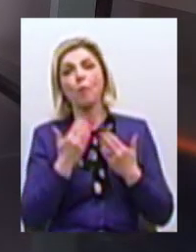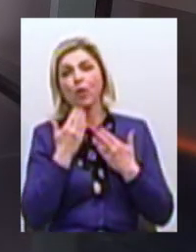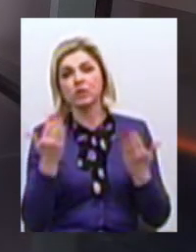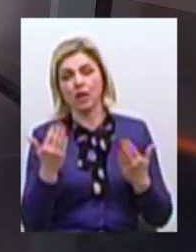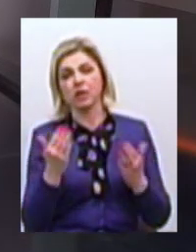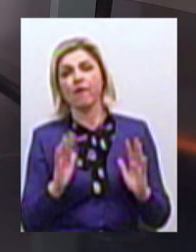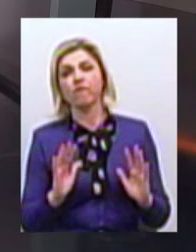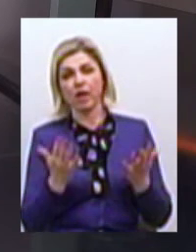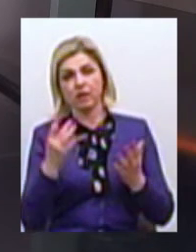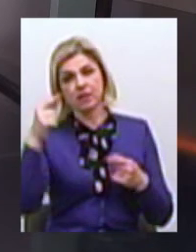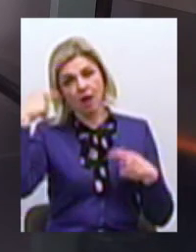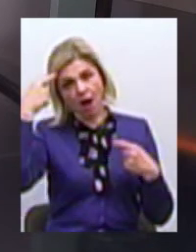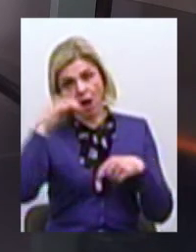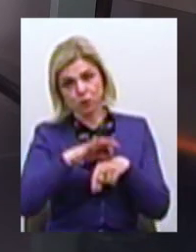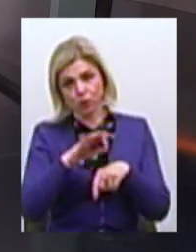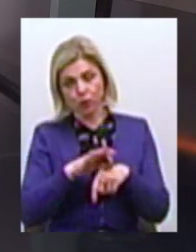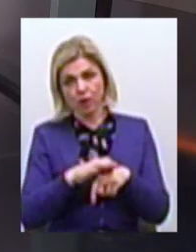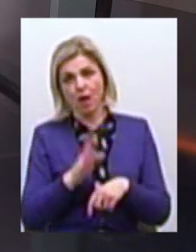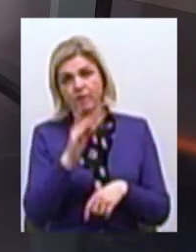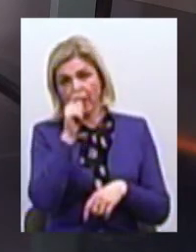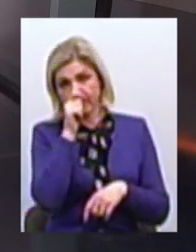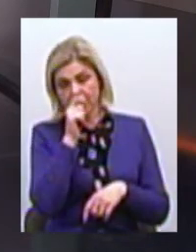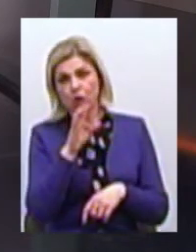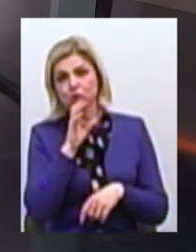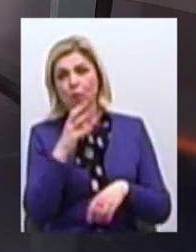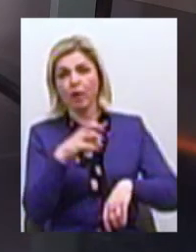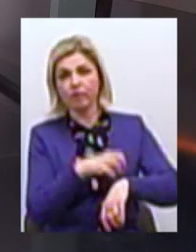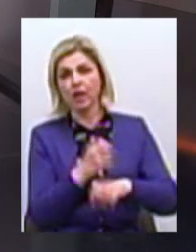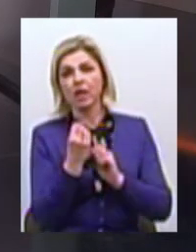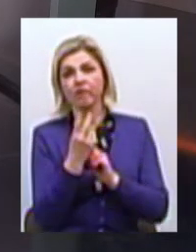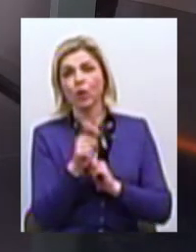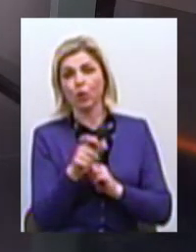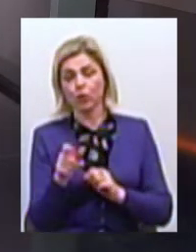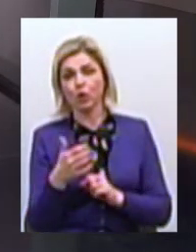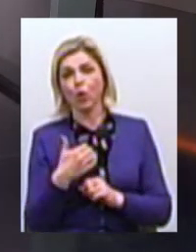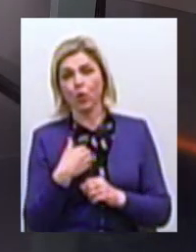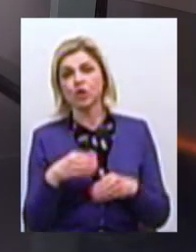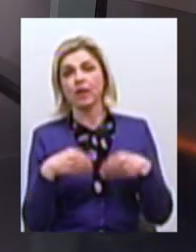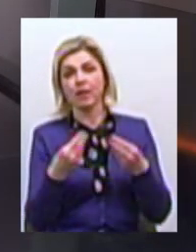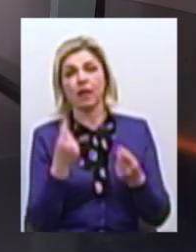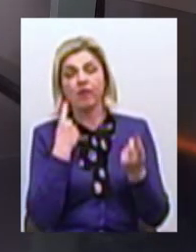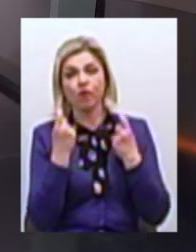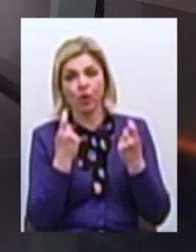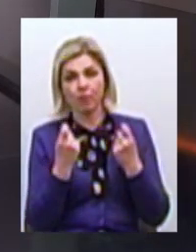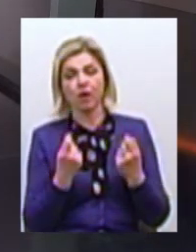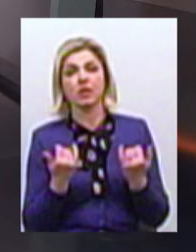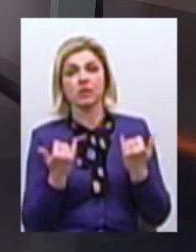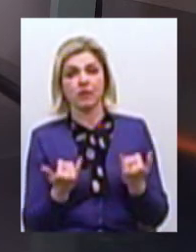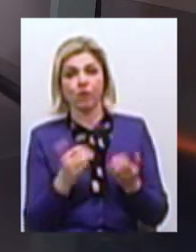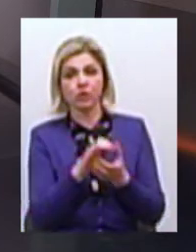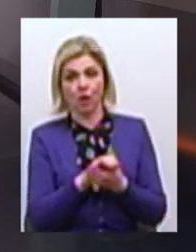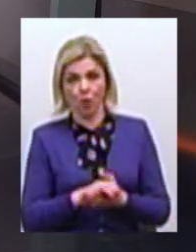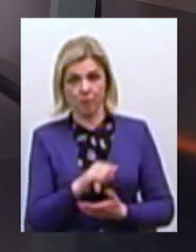сказу в квітні. Тоді скажений собака покусав 12 людей. Я просто хочу навести інформацію, з якою сьогодні познайомився